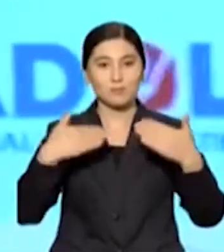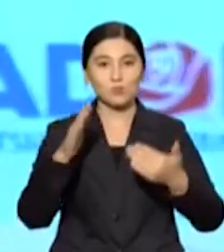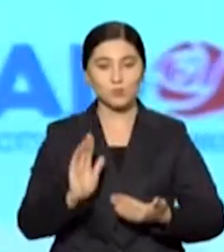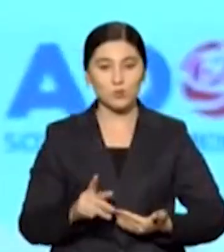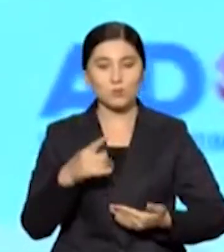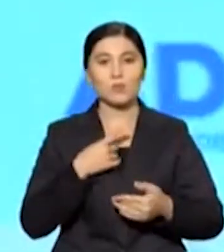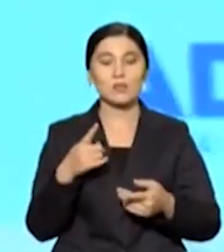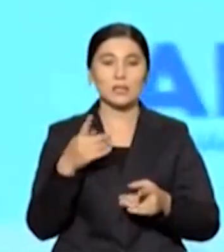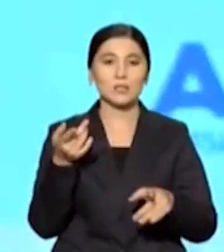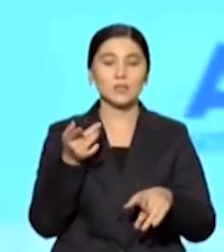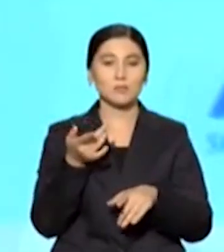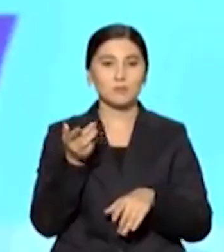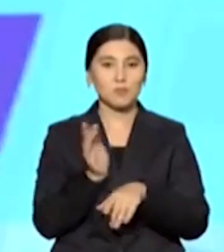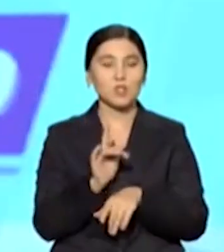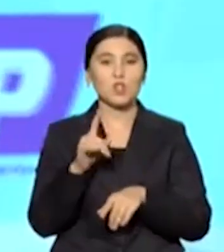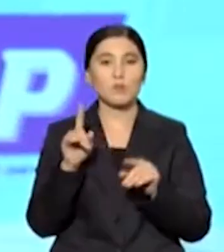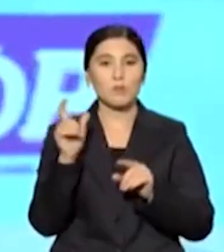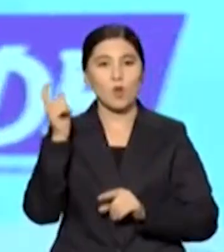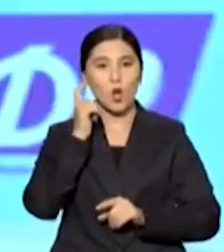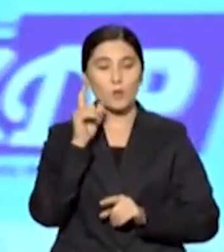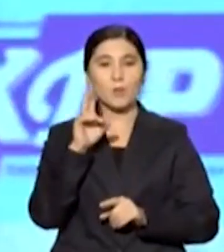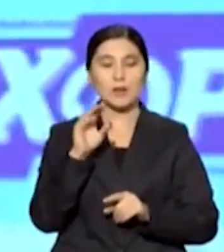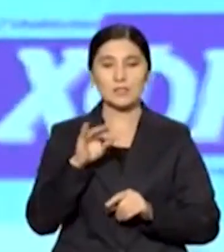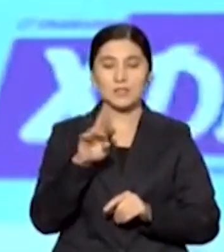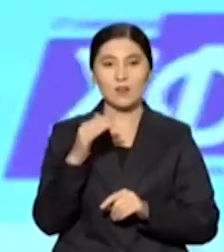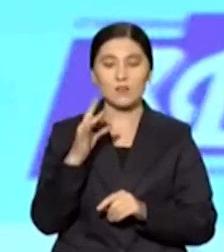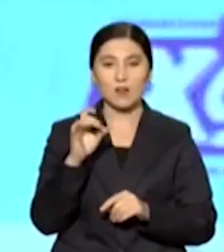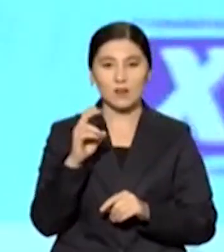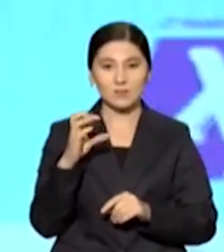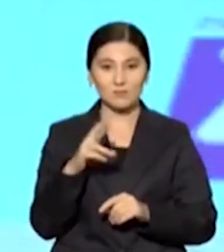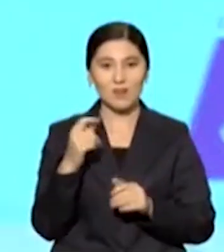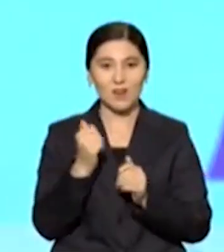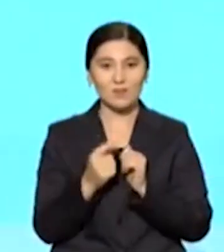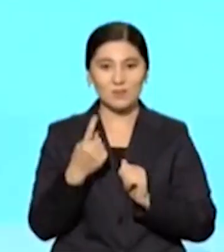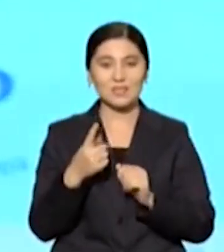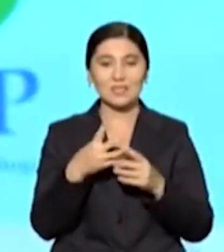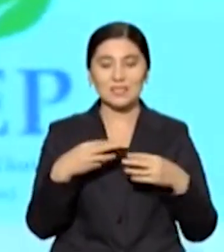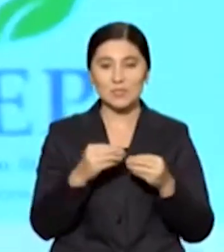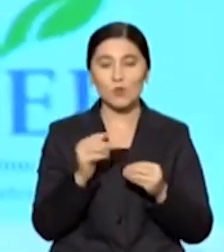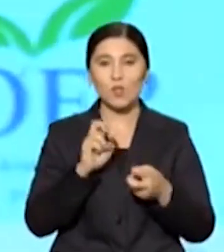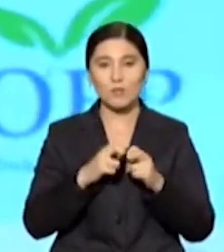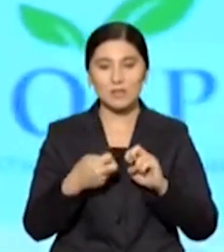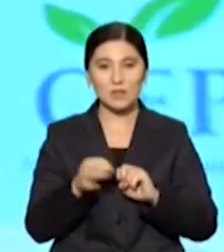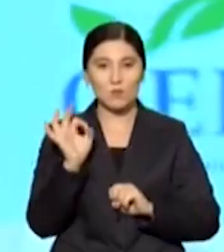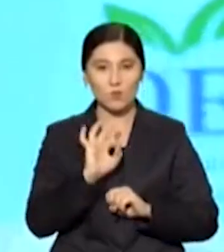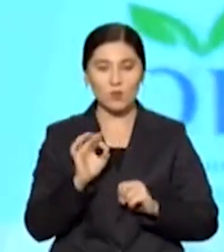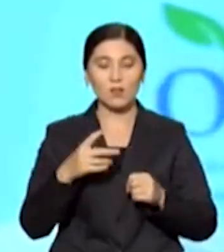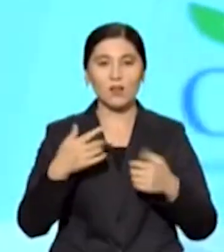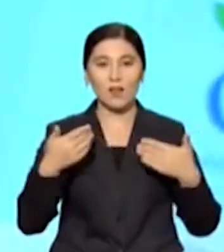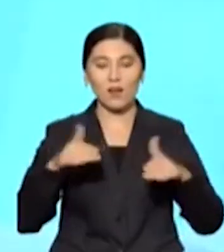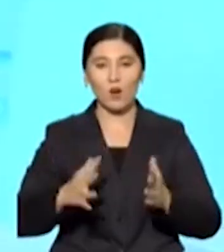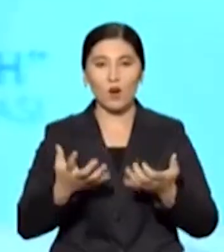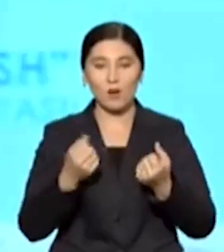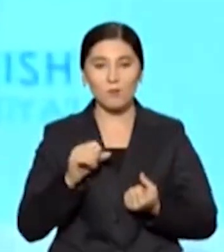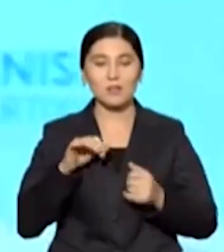Birinchi navbatda bu ijro hokimiyatini partiya fraksiyalari bilan birgalikda har bitta ijtimoiy masalalar bo'yicha